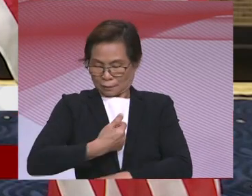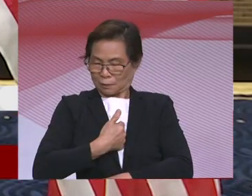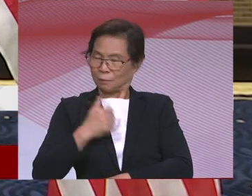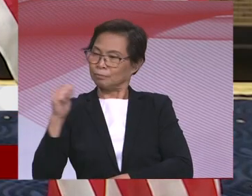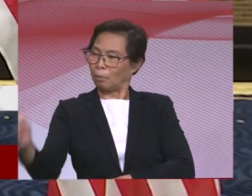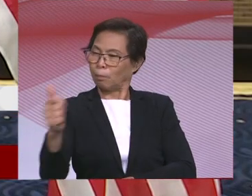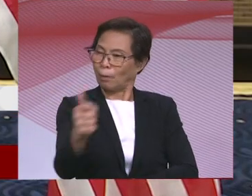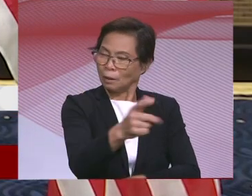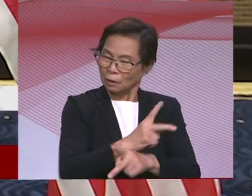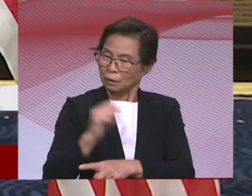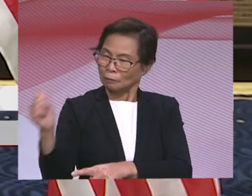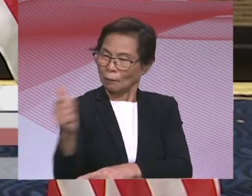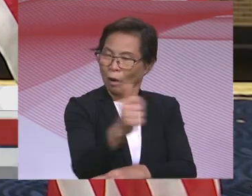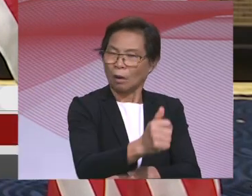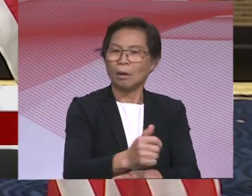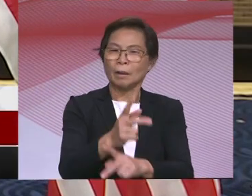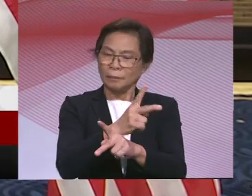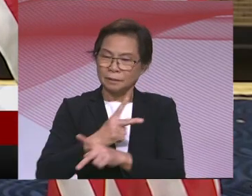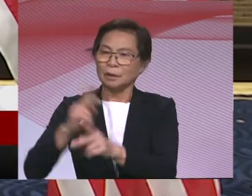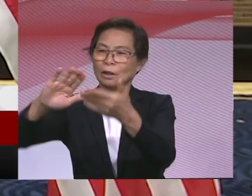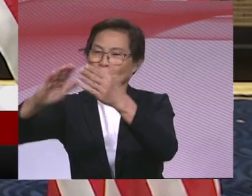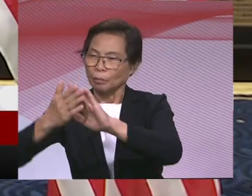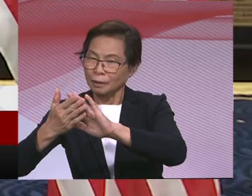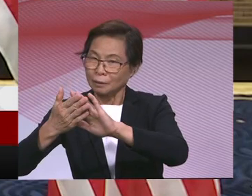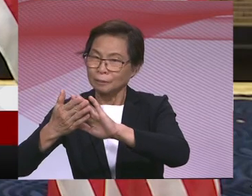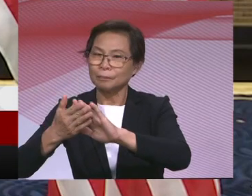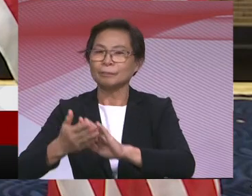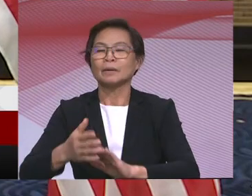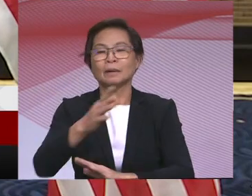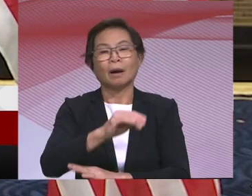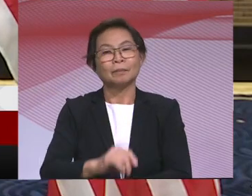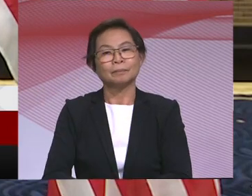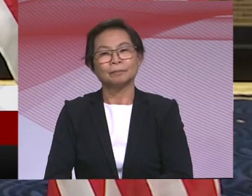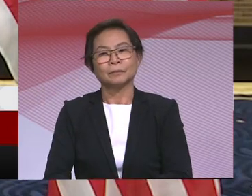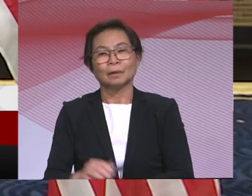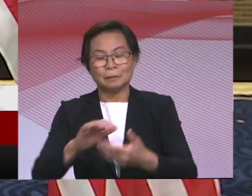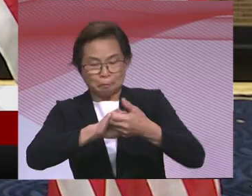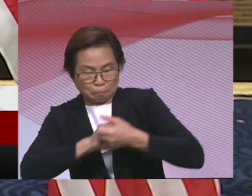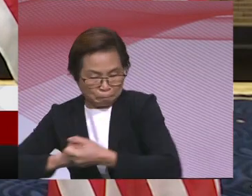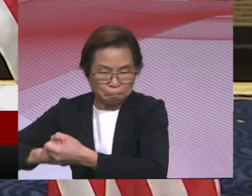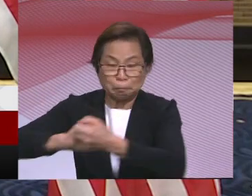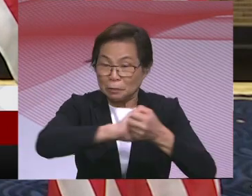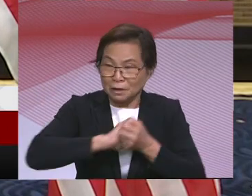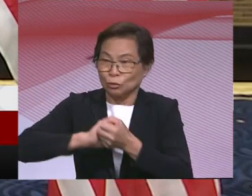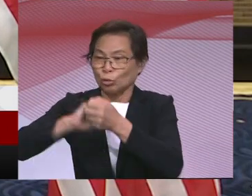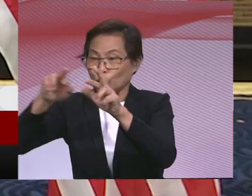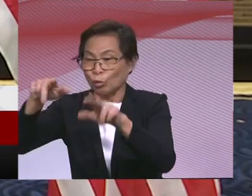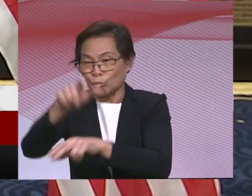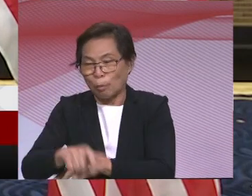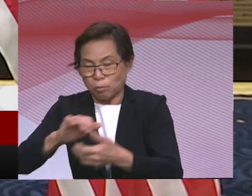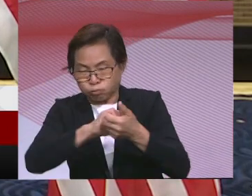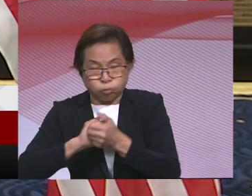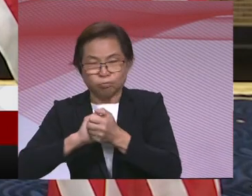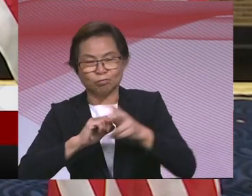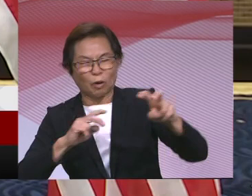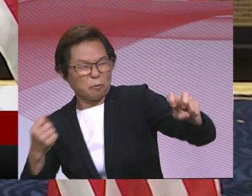masing-masing untuk melindungi community dan masyarakat dan hanya dengan bersatu melawan beres ini kita